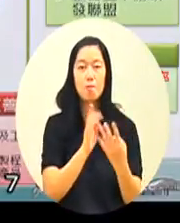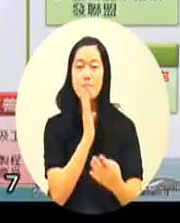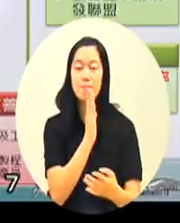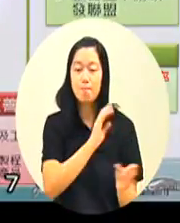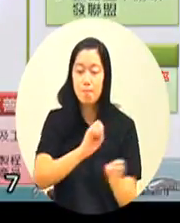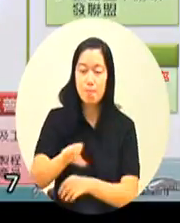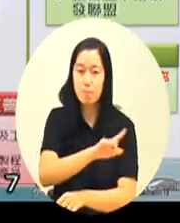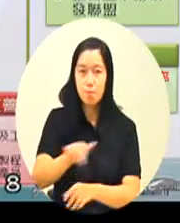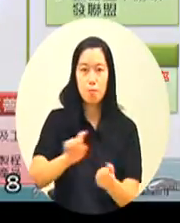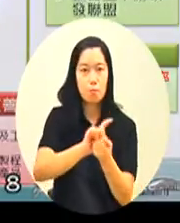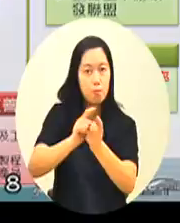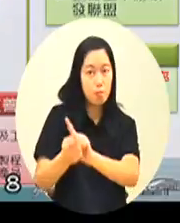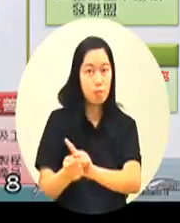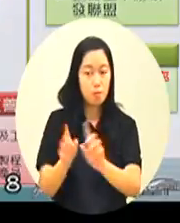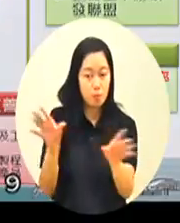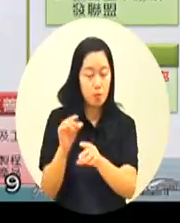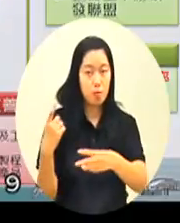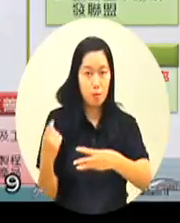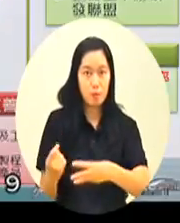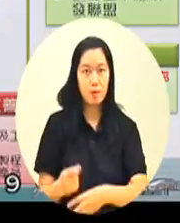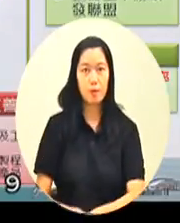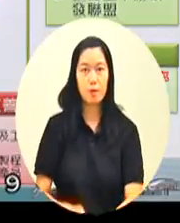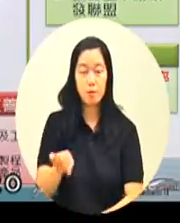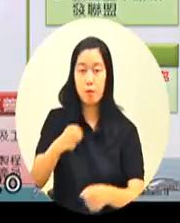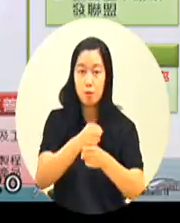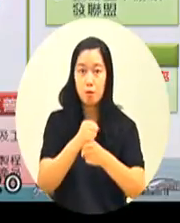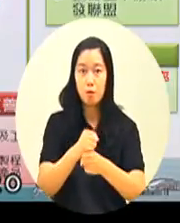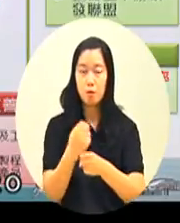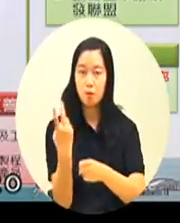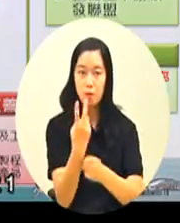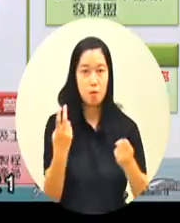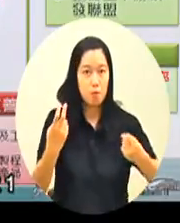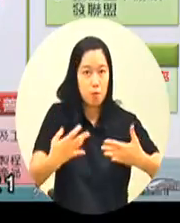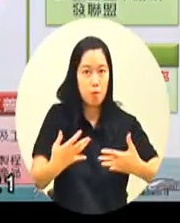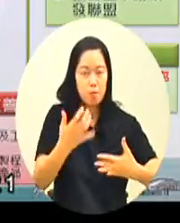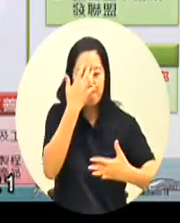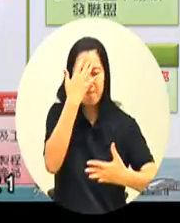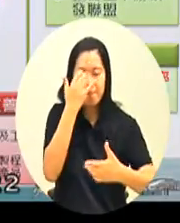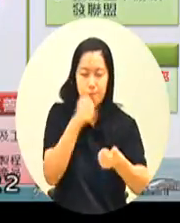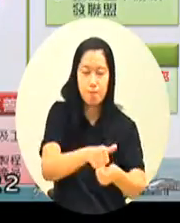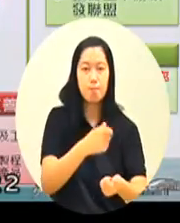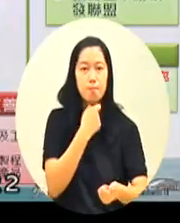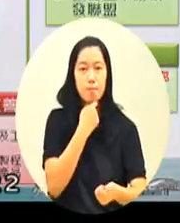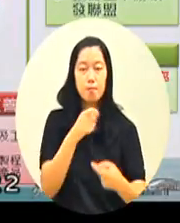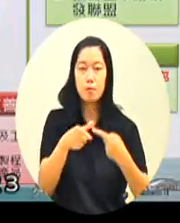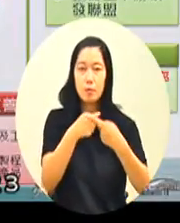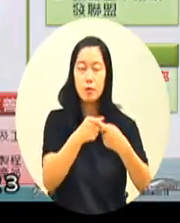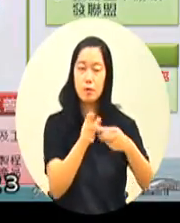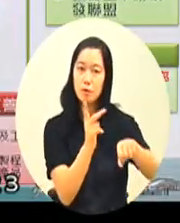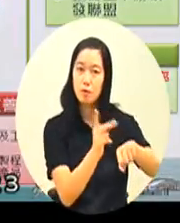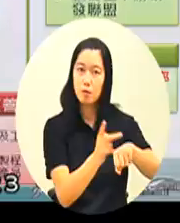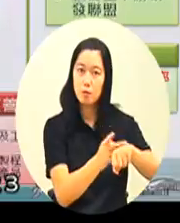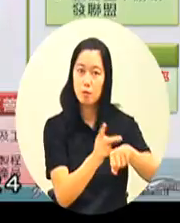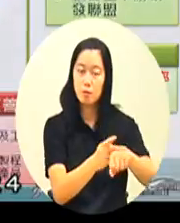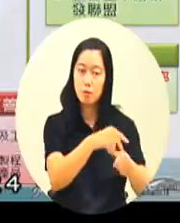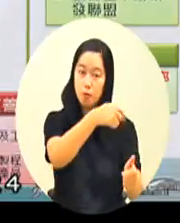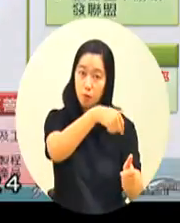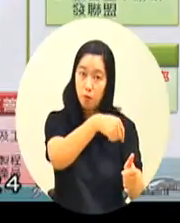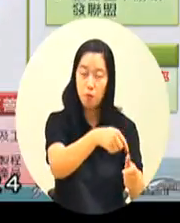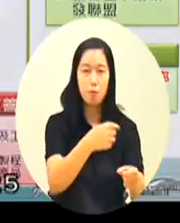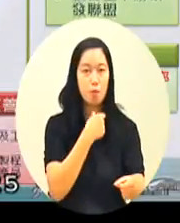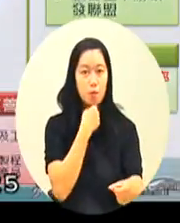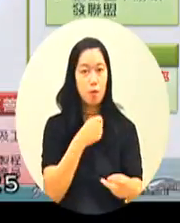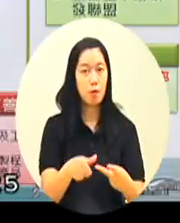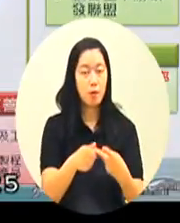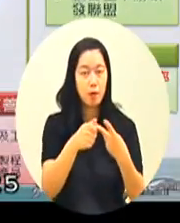这个是一个非常非常重要的工作。那这个工作有两个问题要克服，第一个问题当然是技术辅导的部分，那第二个部分的问题